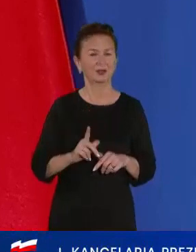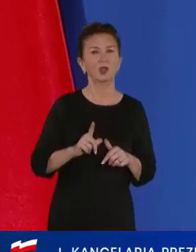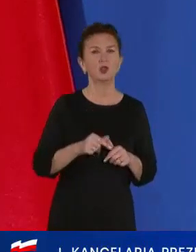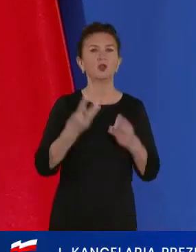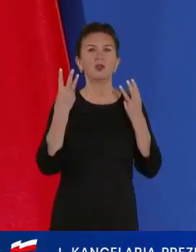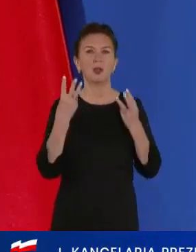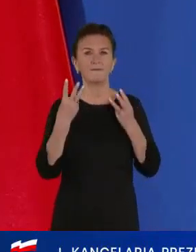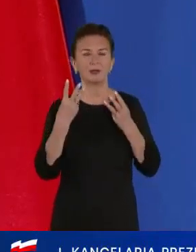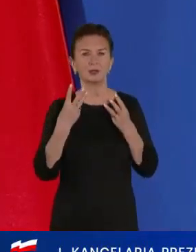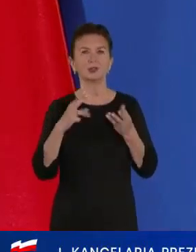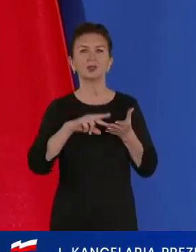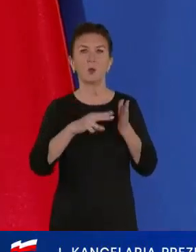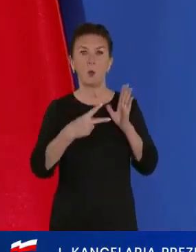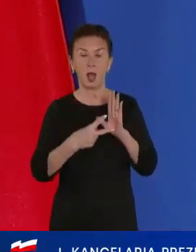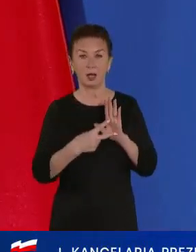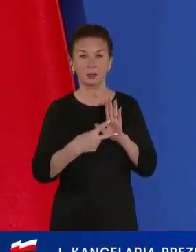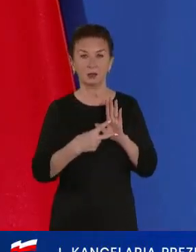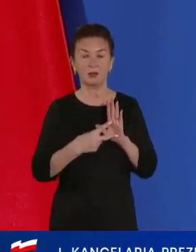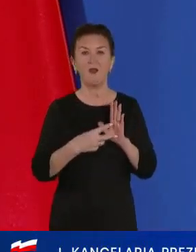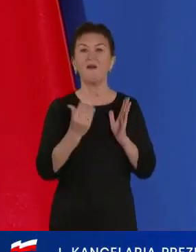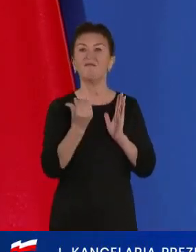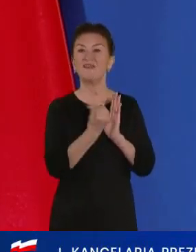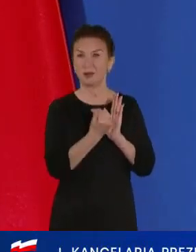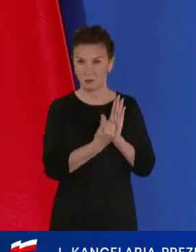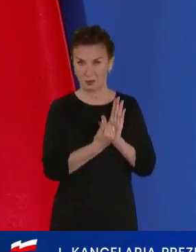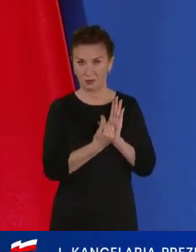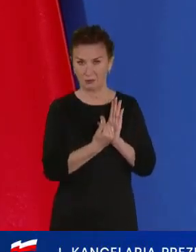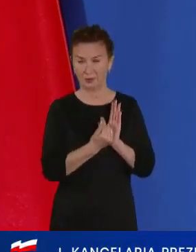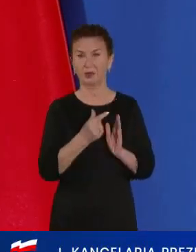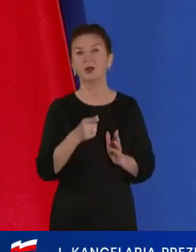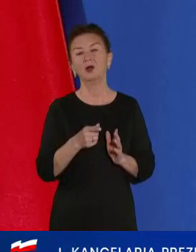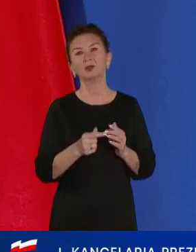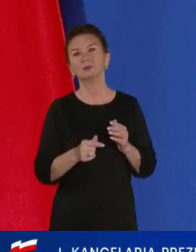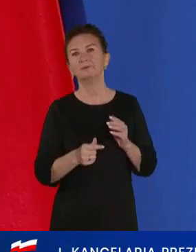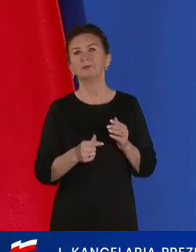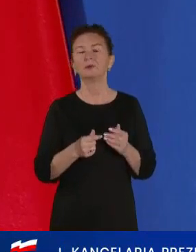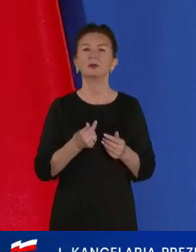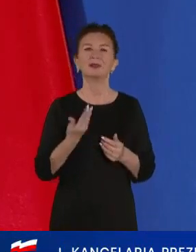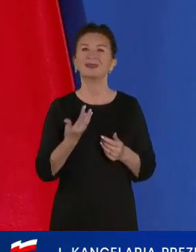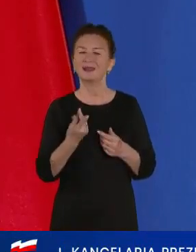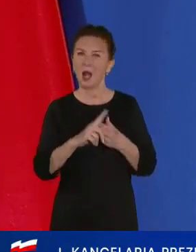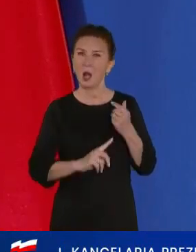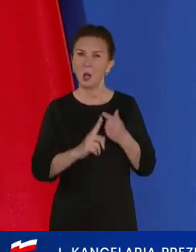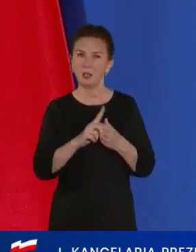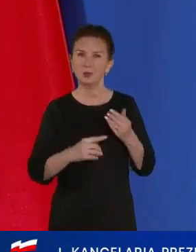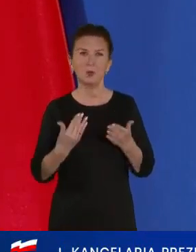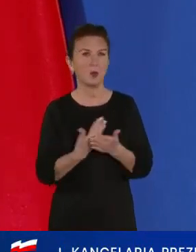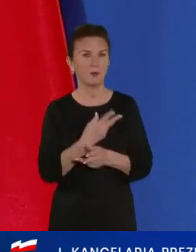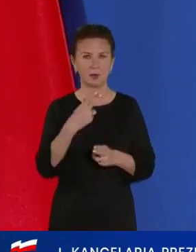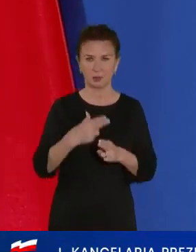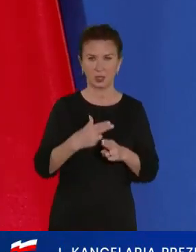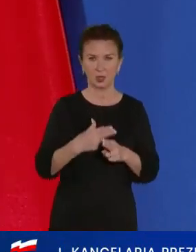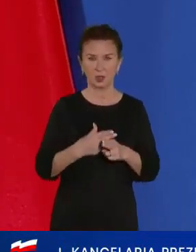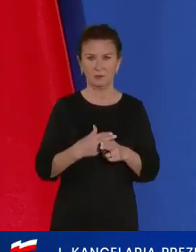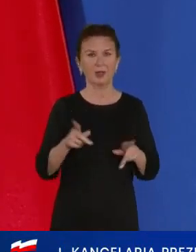są plany warunkowe. Plany warunkowe, które zależą od liczby zachorowań, ale również od tego, w